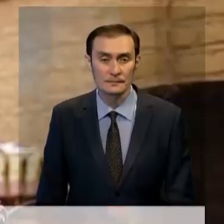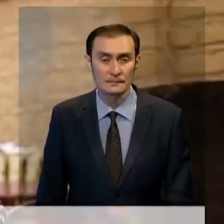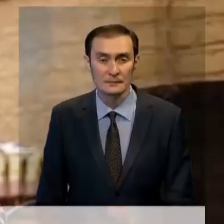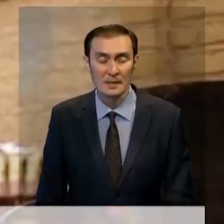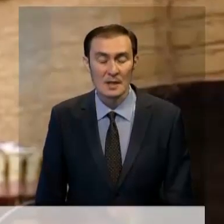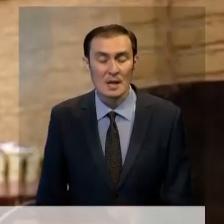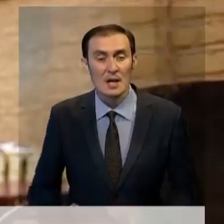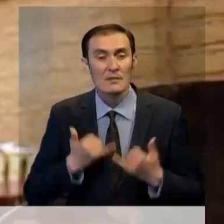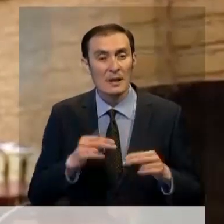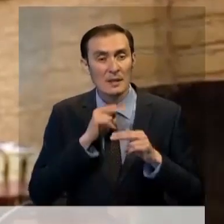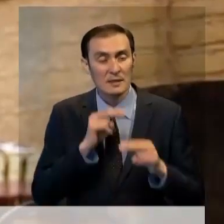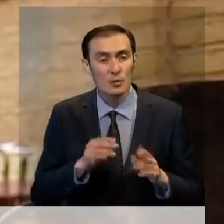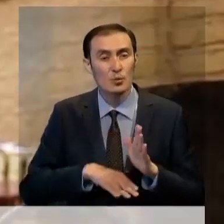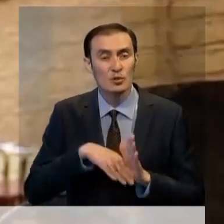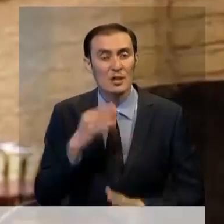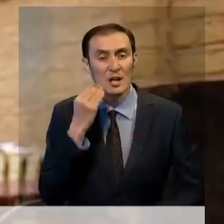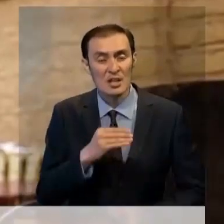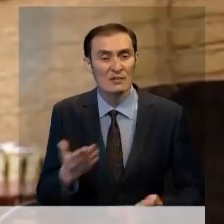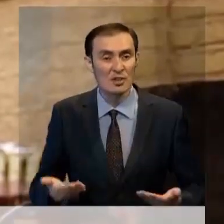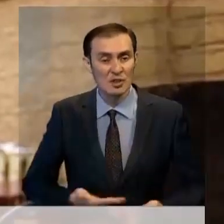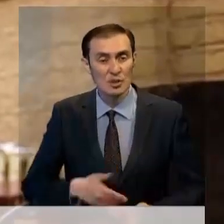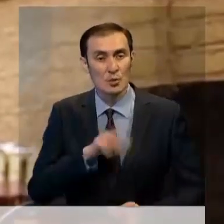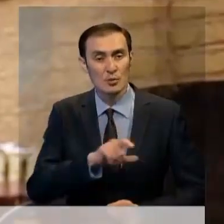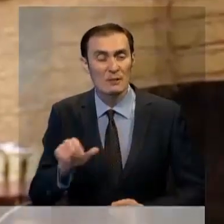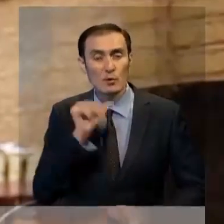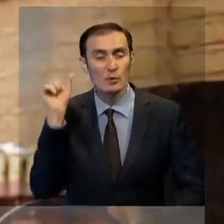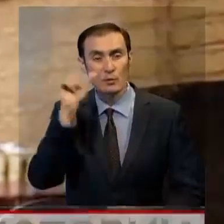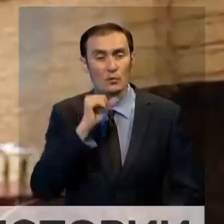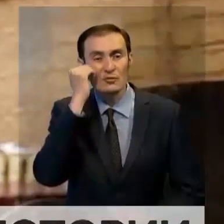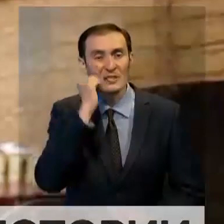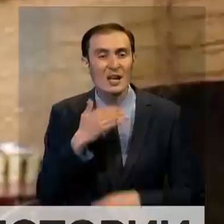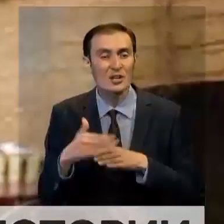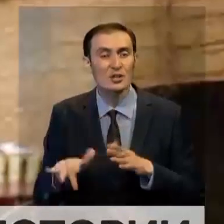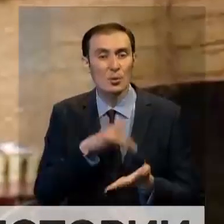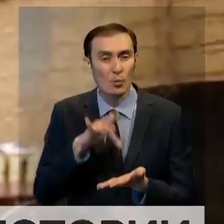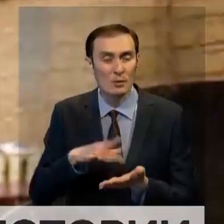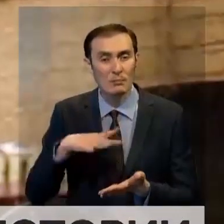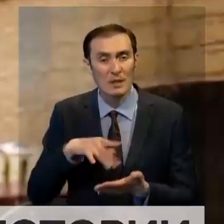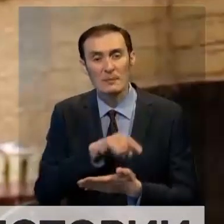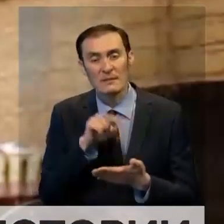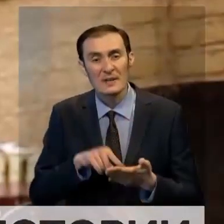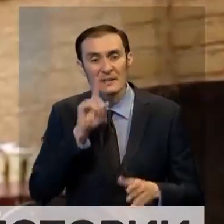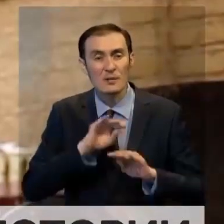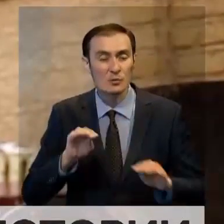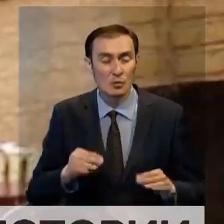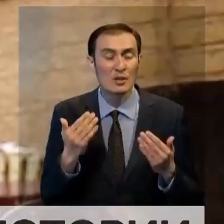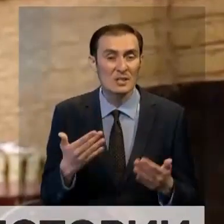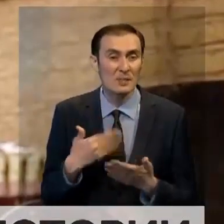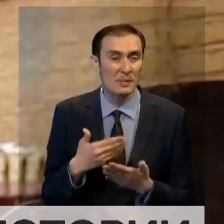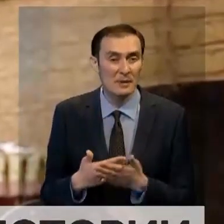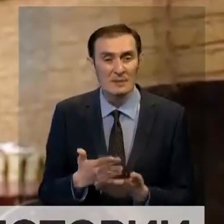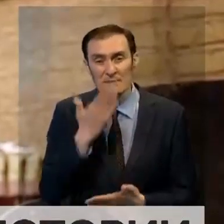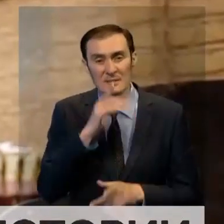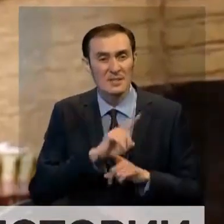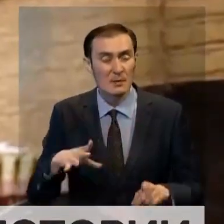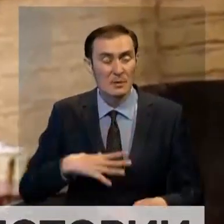В приоритете улучшение качества жизни этих людей. В прошлом году в старой части города были проблемы с инфраструктурой, в частности, неприятный